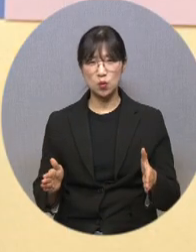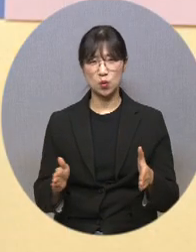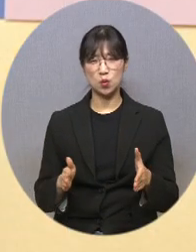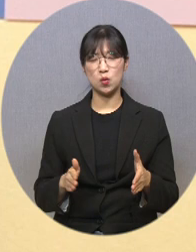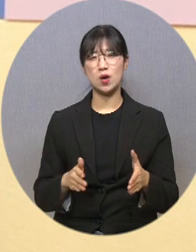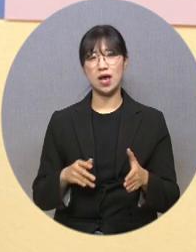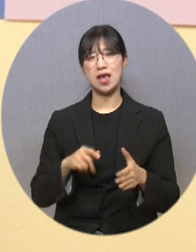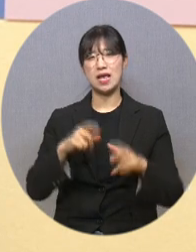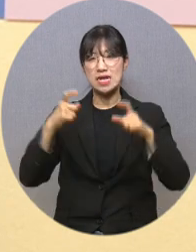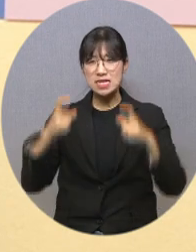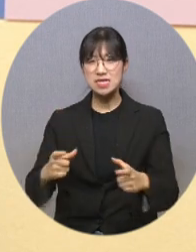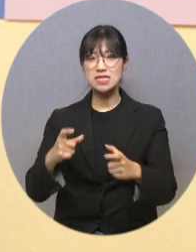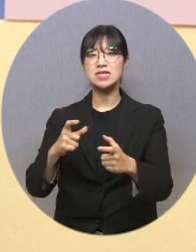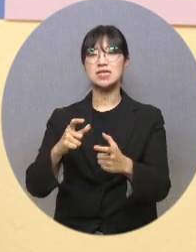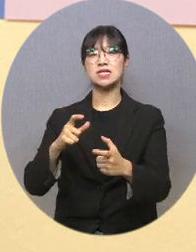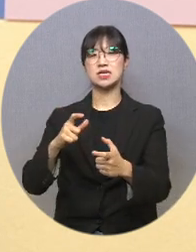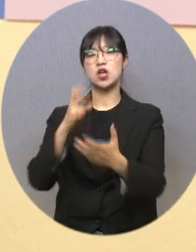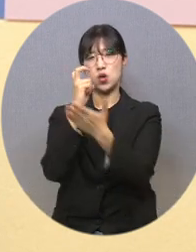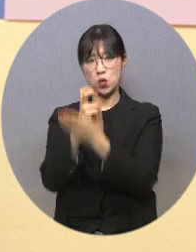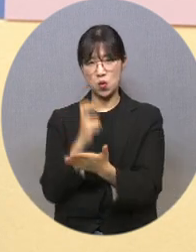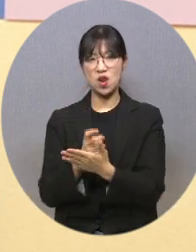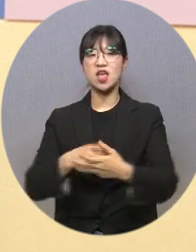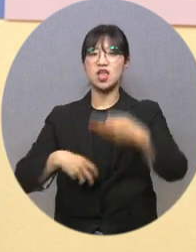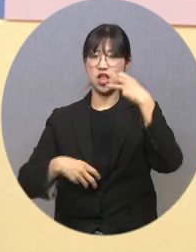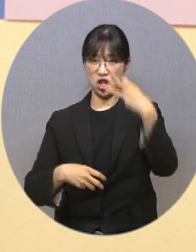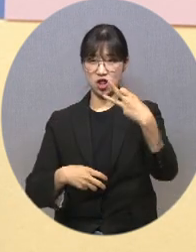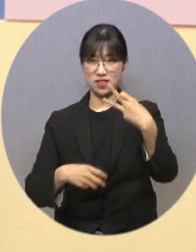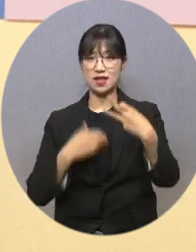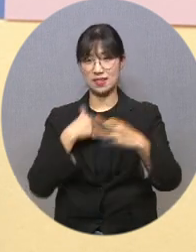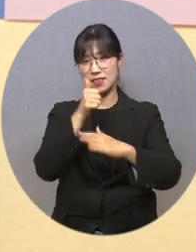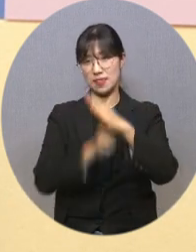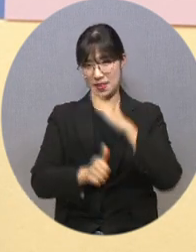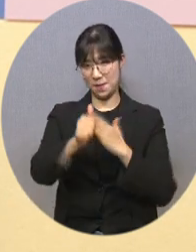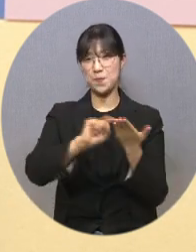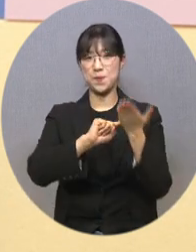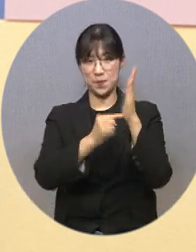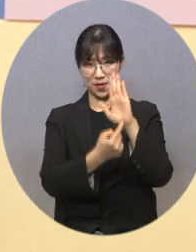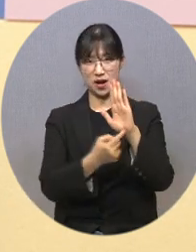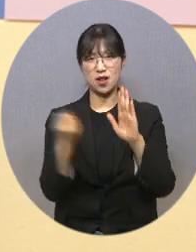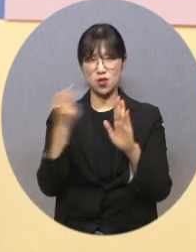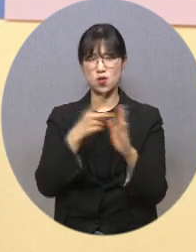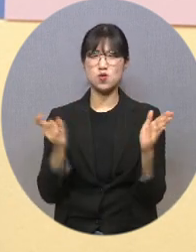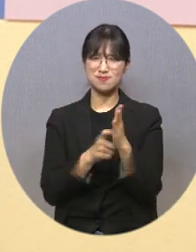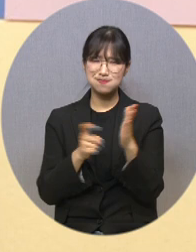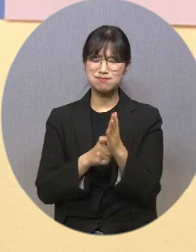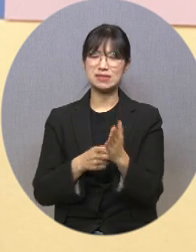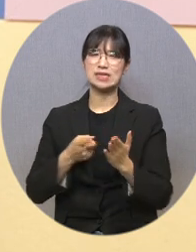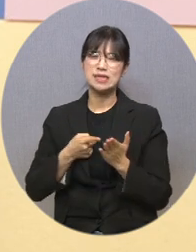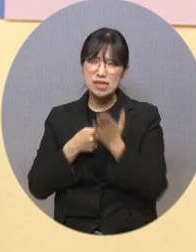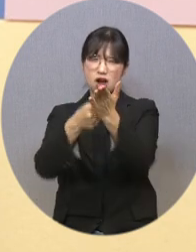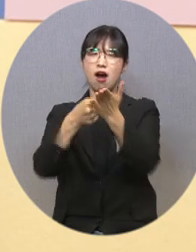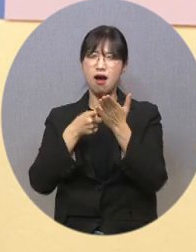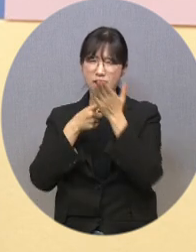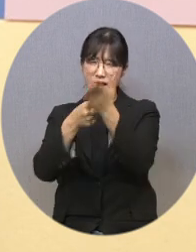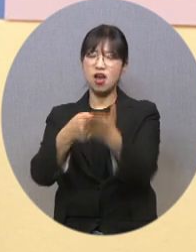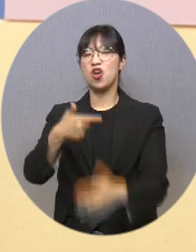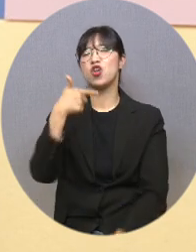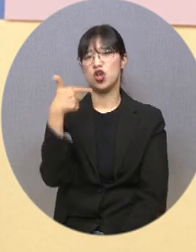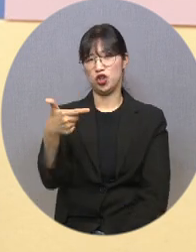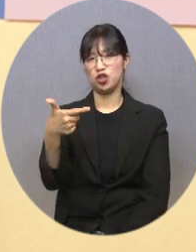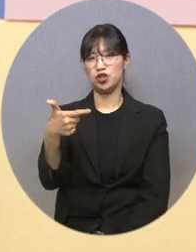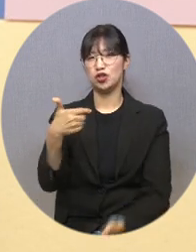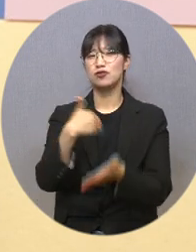조례를 13건을 대표 발의를 했습니다. 그리고 촉구 건의안, 결의안 이렇게 해서 한 6건